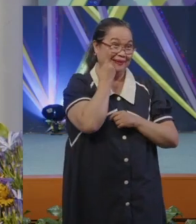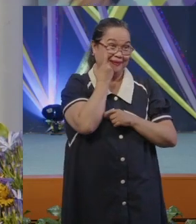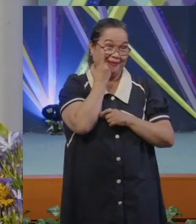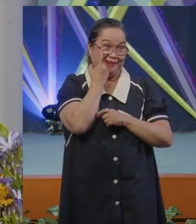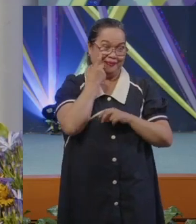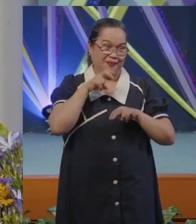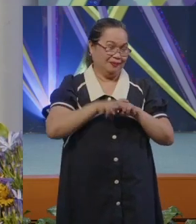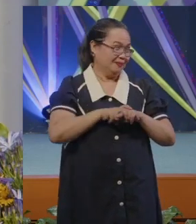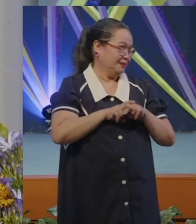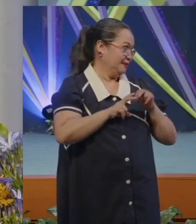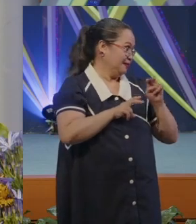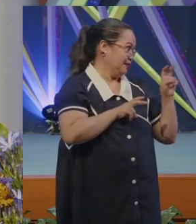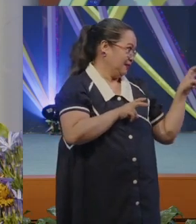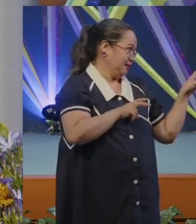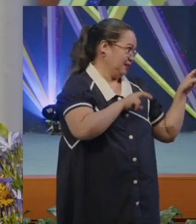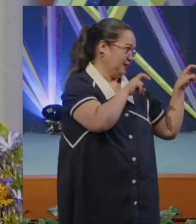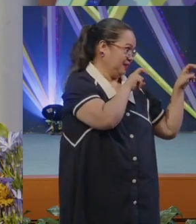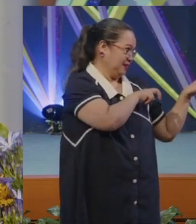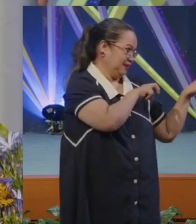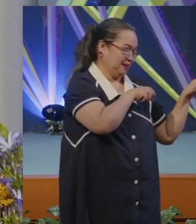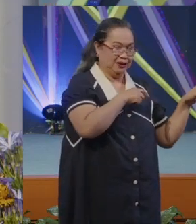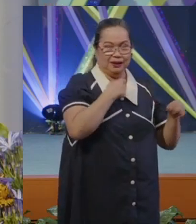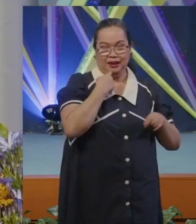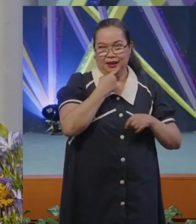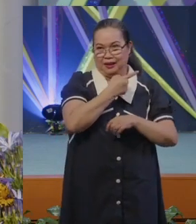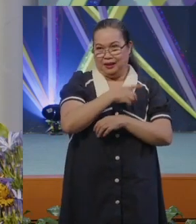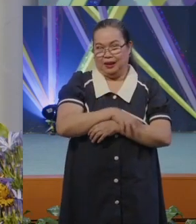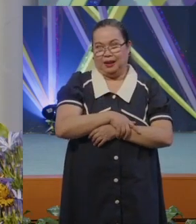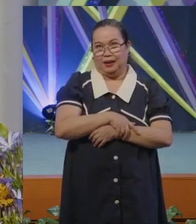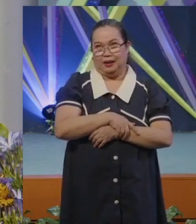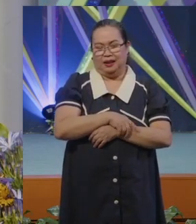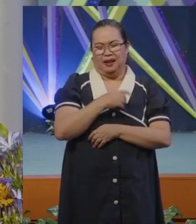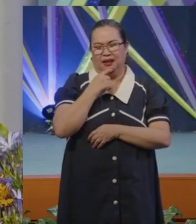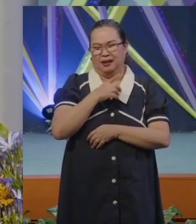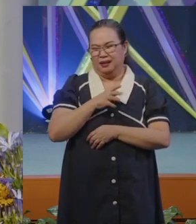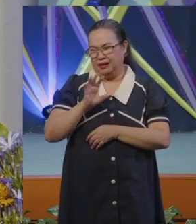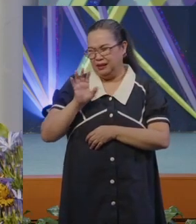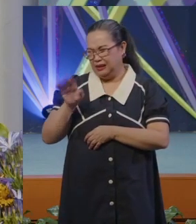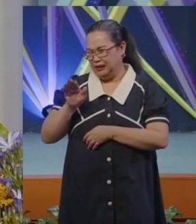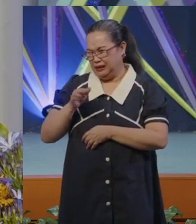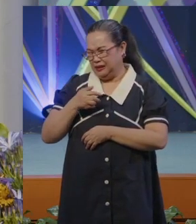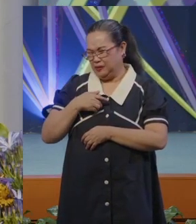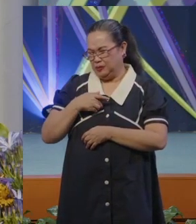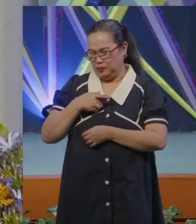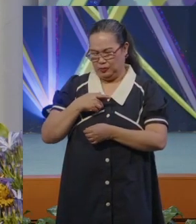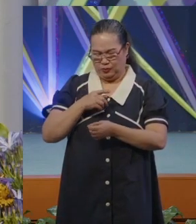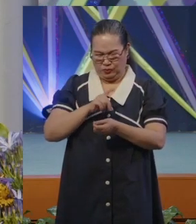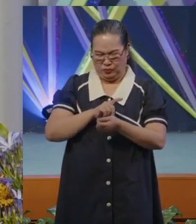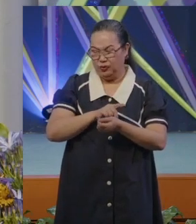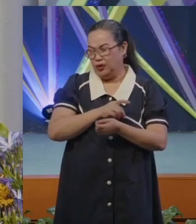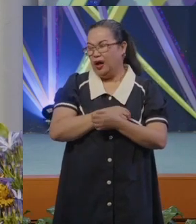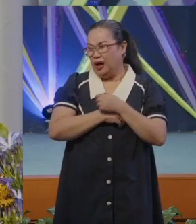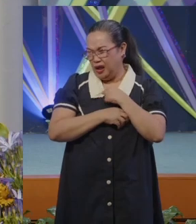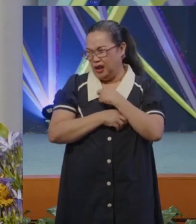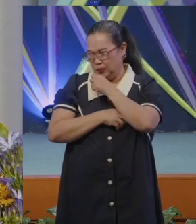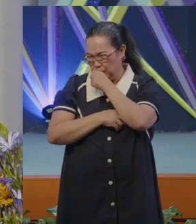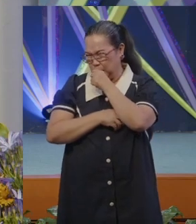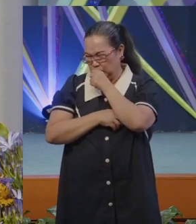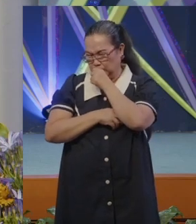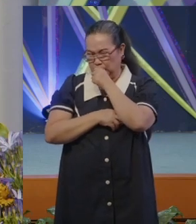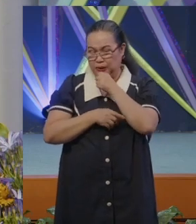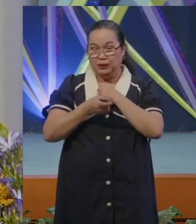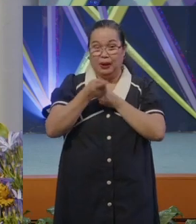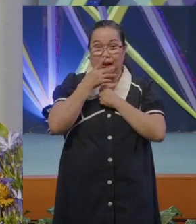nakaupo po ako doon kasama ko, misis ko. Sabi ko sa kanya, Mama, ubo ko ng ubo. So inom na